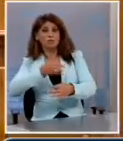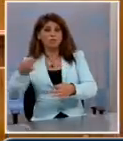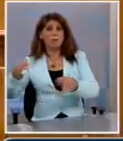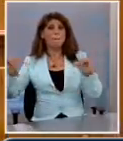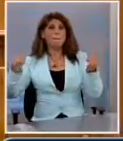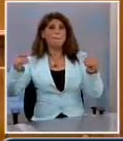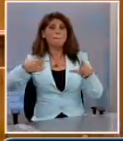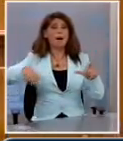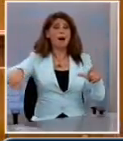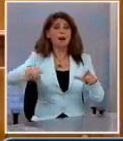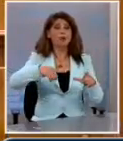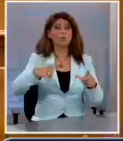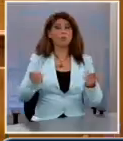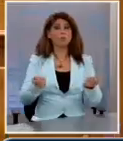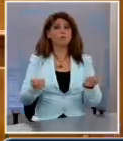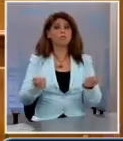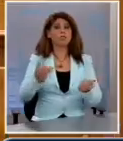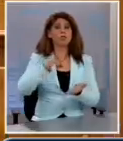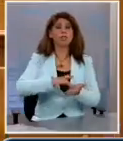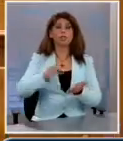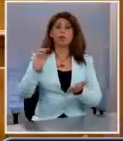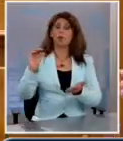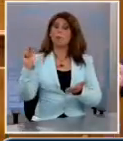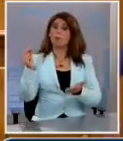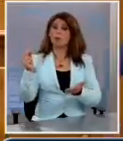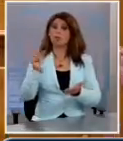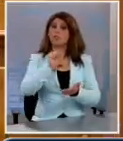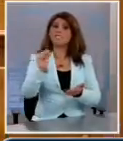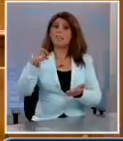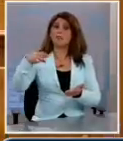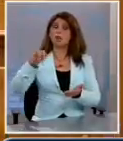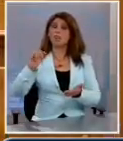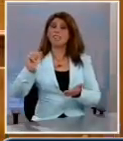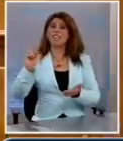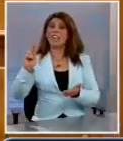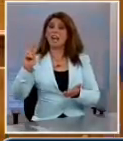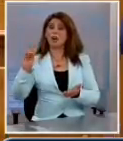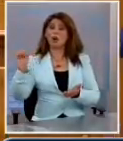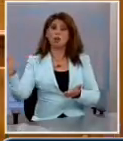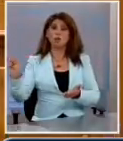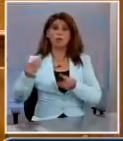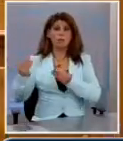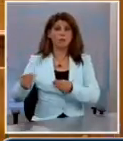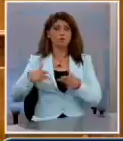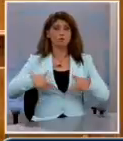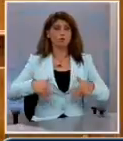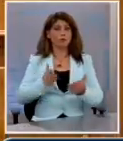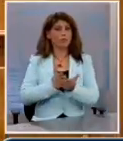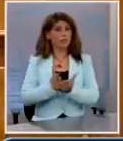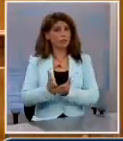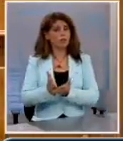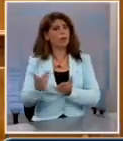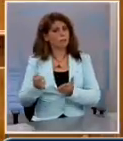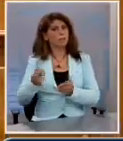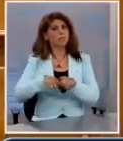πάρκου που φτιάχνει το Κέντρο Πολιτισμού Σταύρος Νιάρχος, εσείς θέλετε να την παραχωρήσετε στο Υπουργείο Δικαιοσύνης. Όταν μάλιστα έχουν γίνει οι